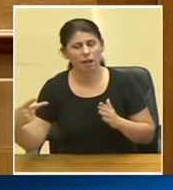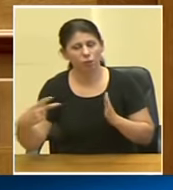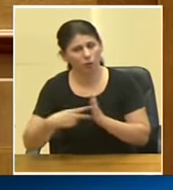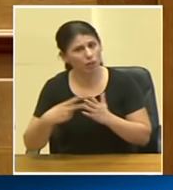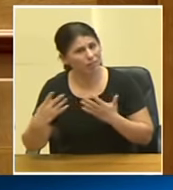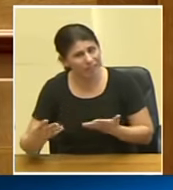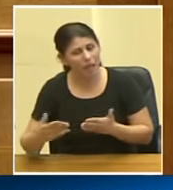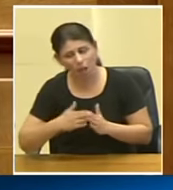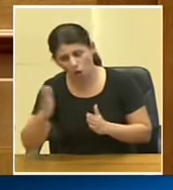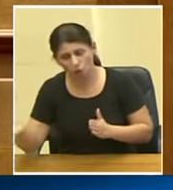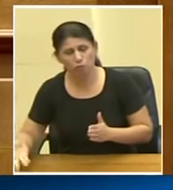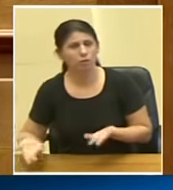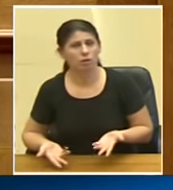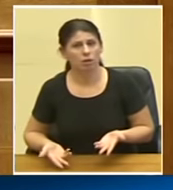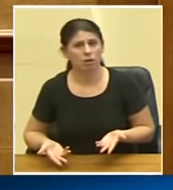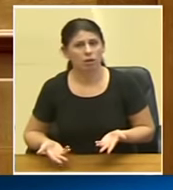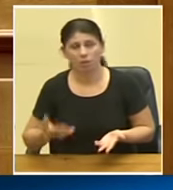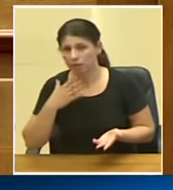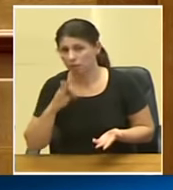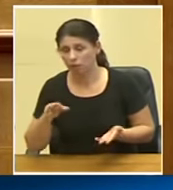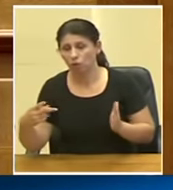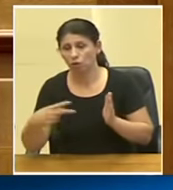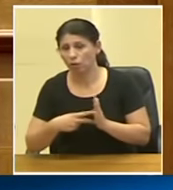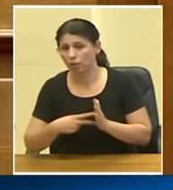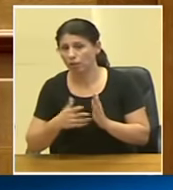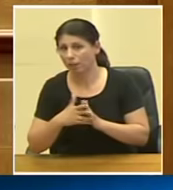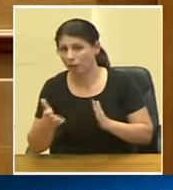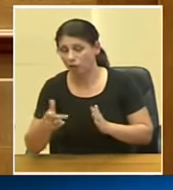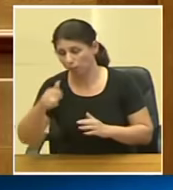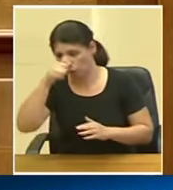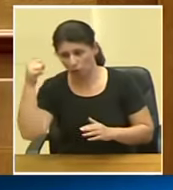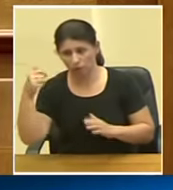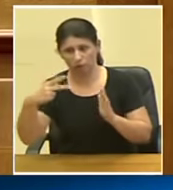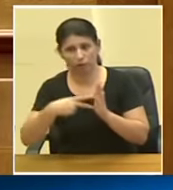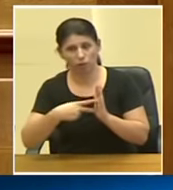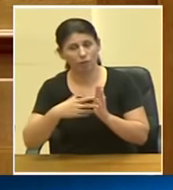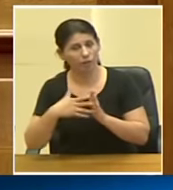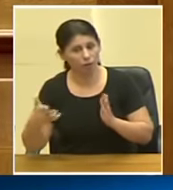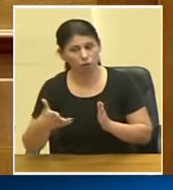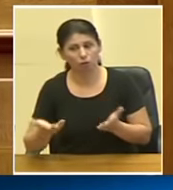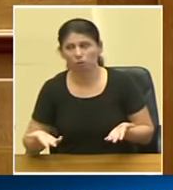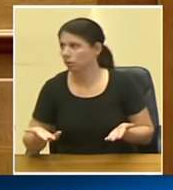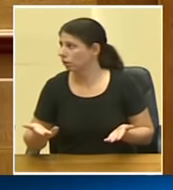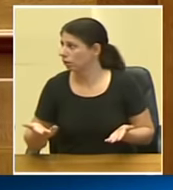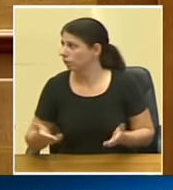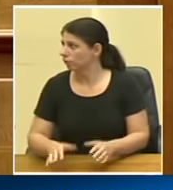Και γι' αυτό τώρα, το 2018, από το καλοκαίρι το 2018. Ευχαριστώ